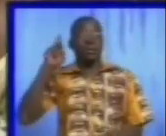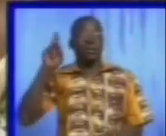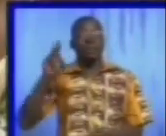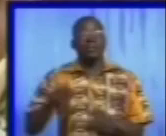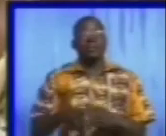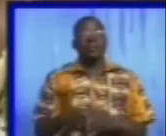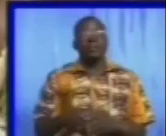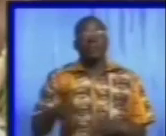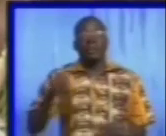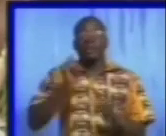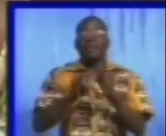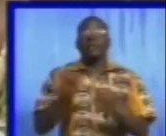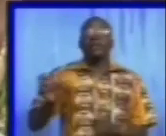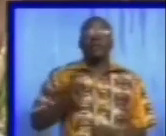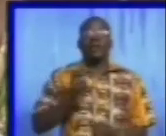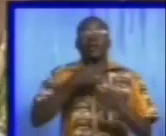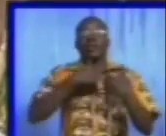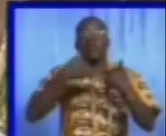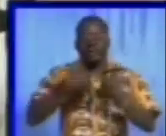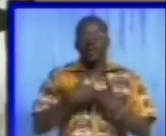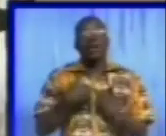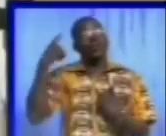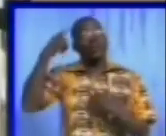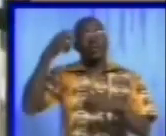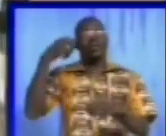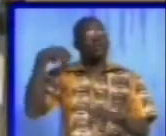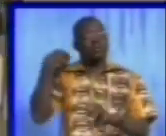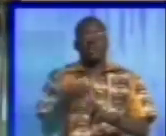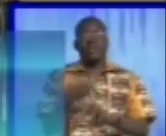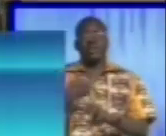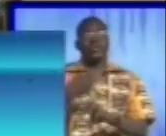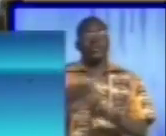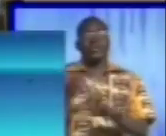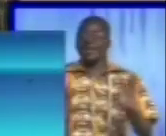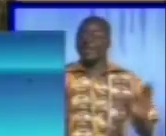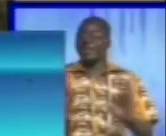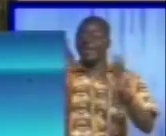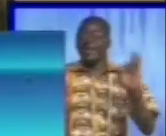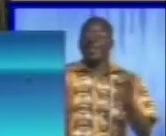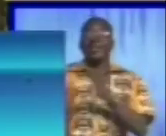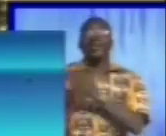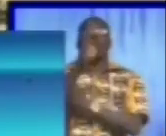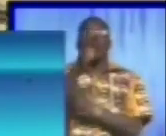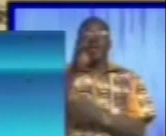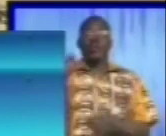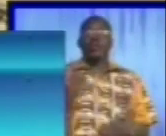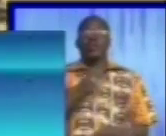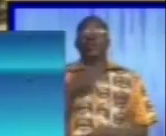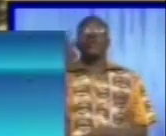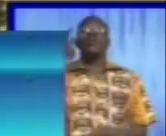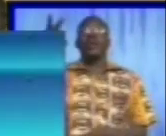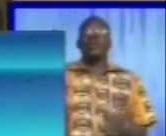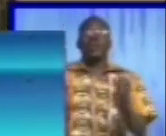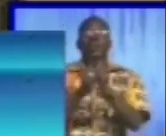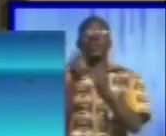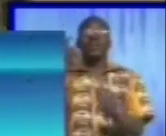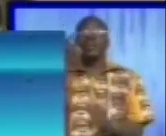Si nous avons de la difficulté à Dieu, que nous ne voyons pas avec nos yeux de